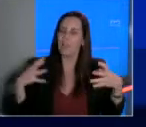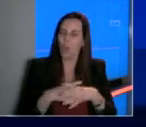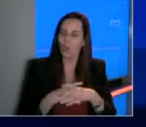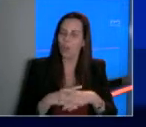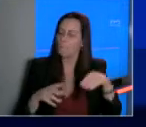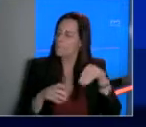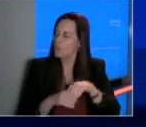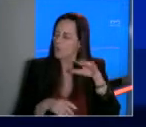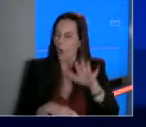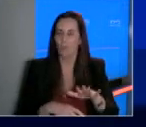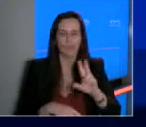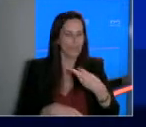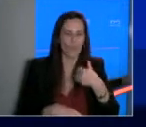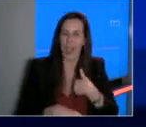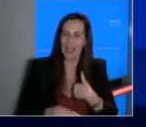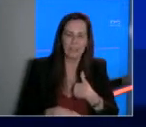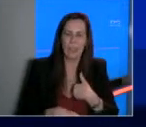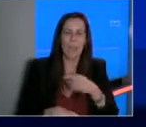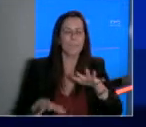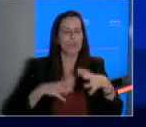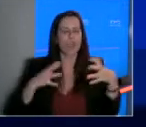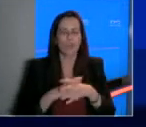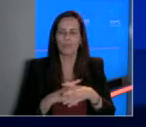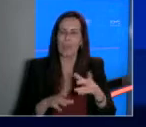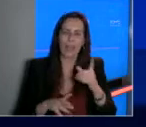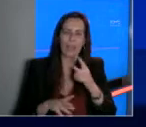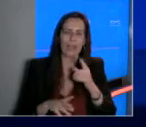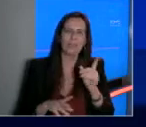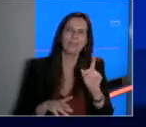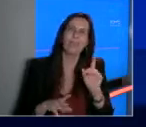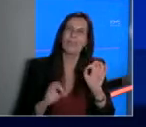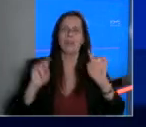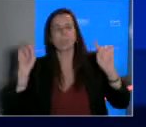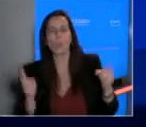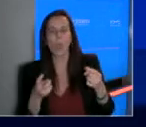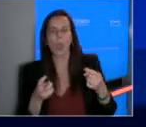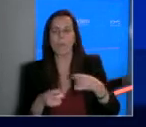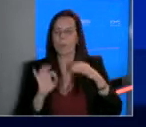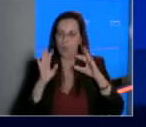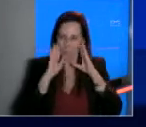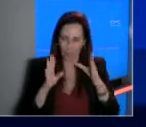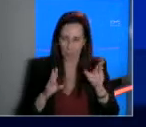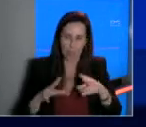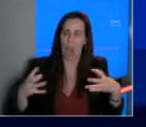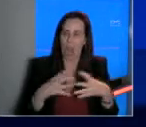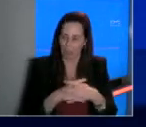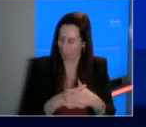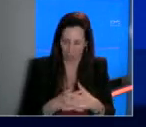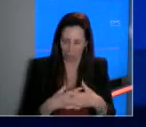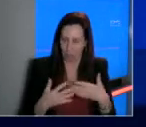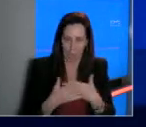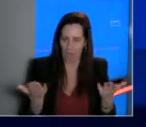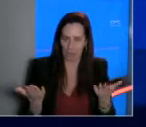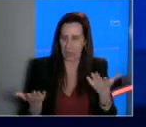אחדות מתוך איזושהי, ושוב, המונח לממשלת אחדות פה, אני שמה אותו בסוגריים ממש, כי אני לא באמת מאמינה שיש פה איזשהו גישור גדול על